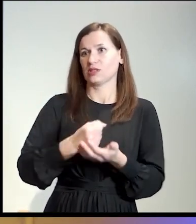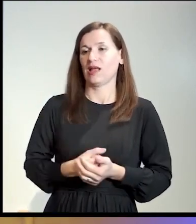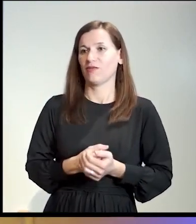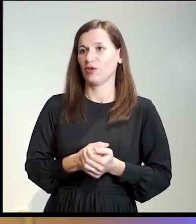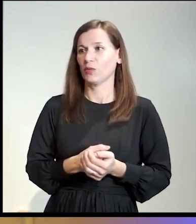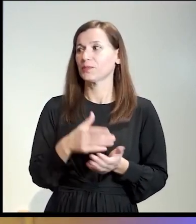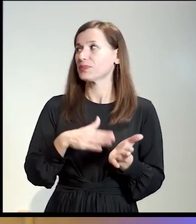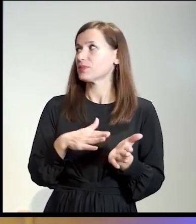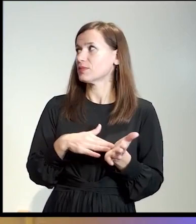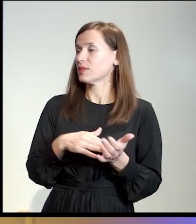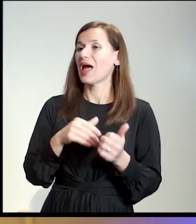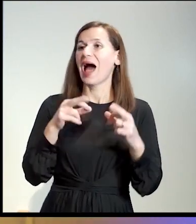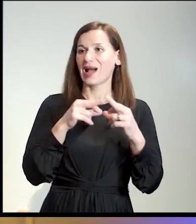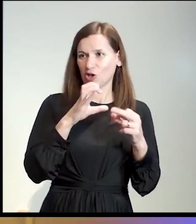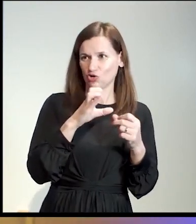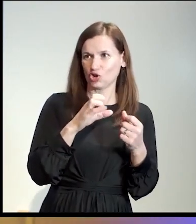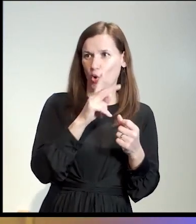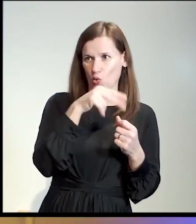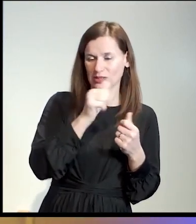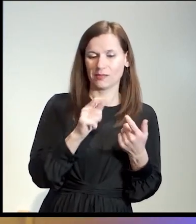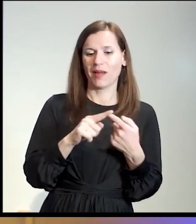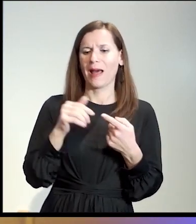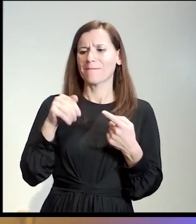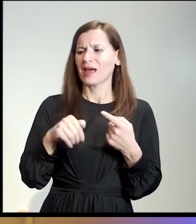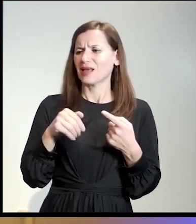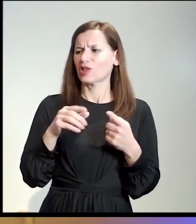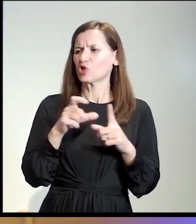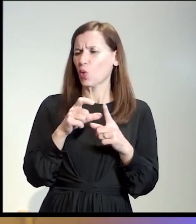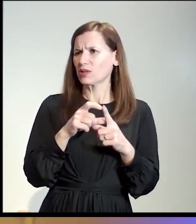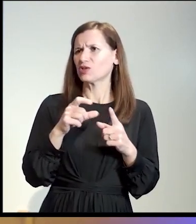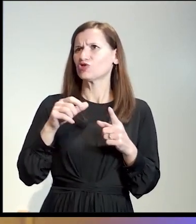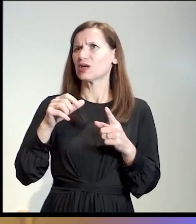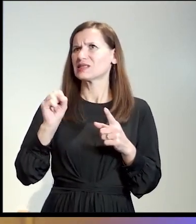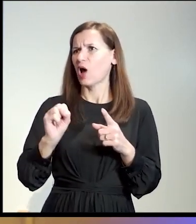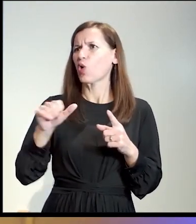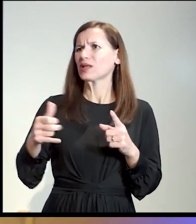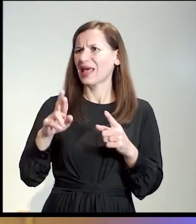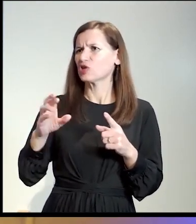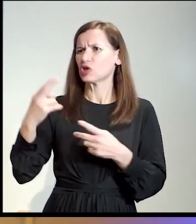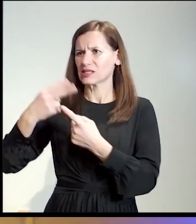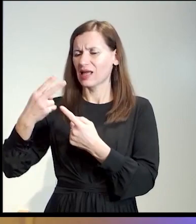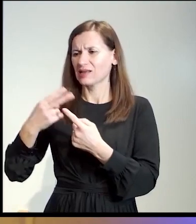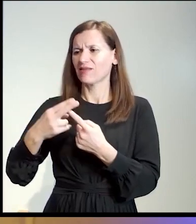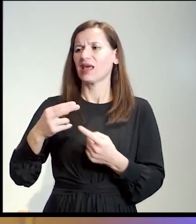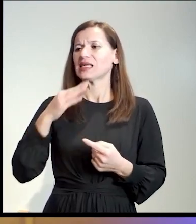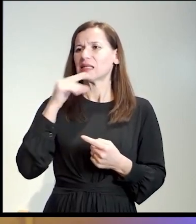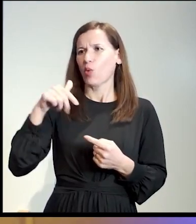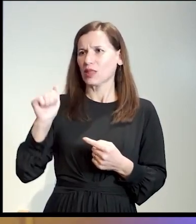njem, Kozmi Ahačiču, so to še Marjan Dović, Slavko Jerič iz RTV, Simona